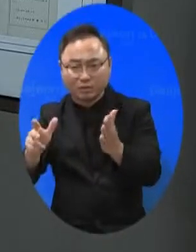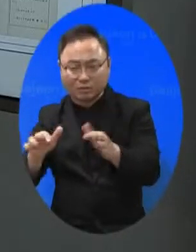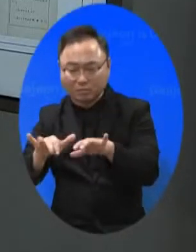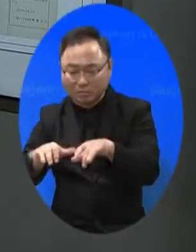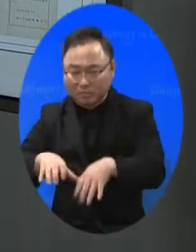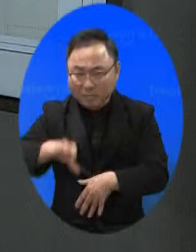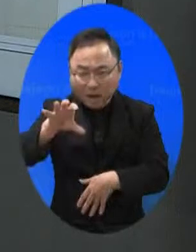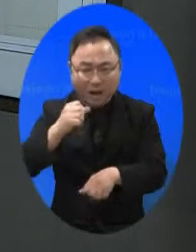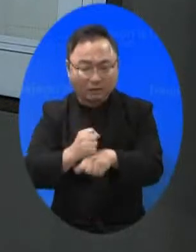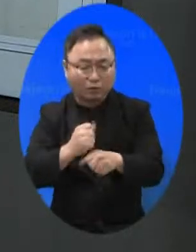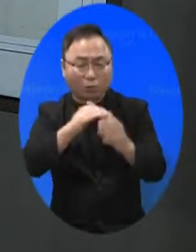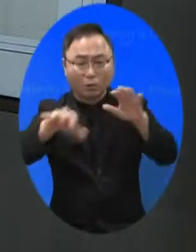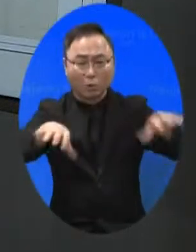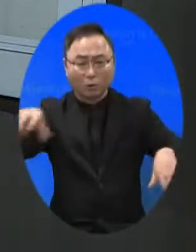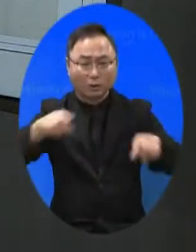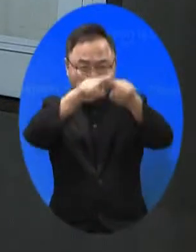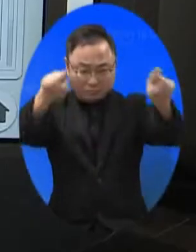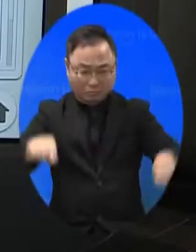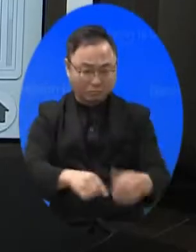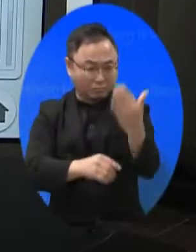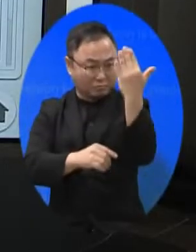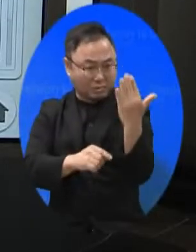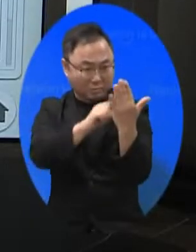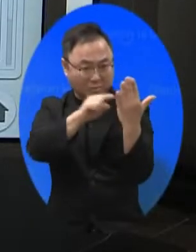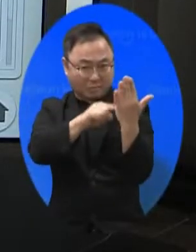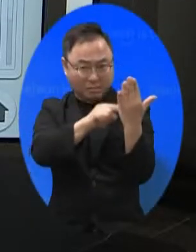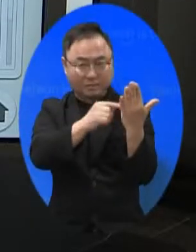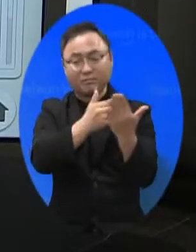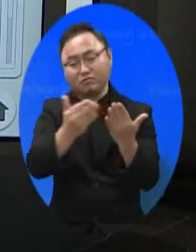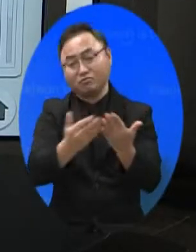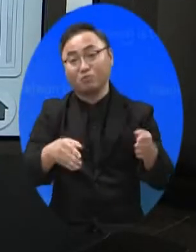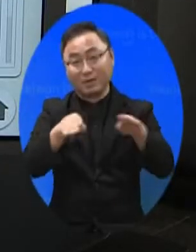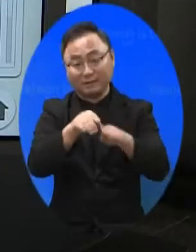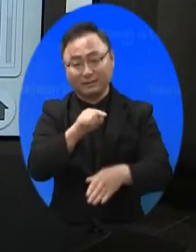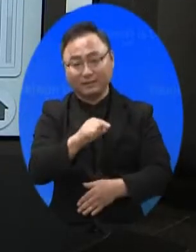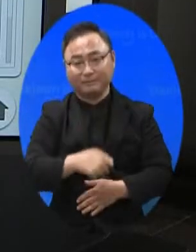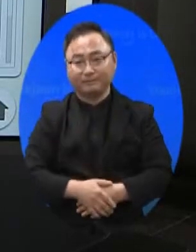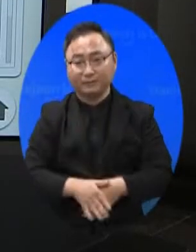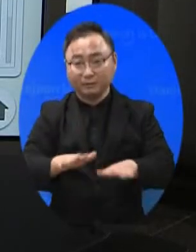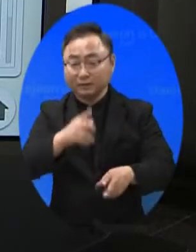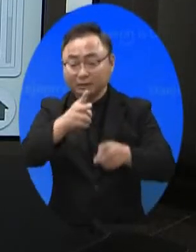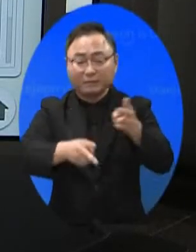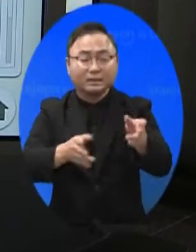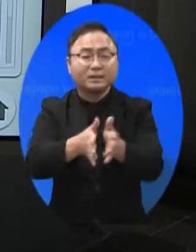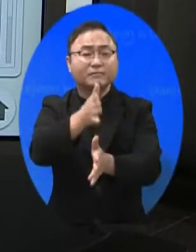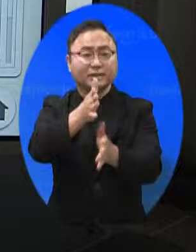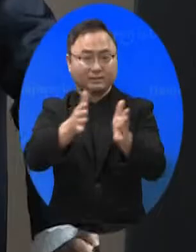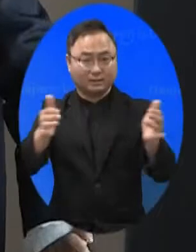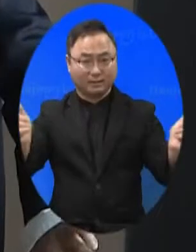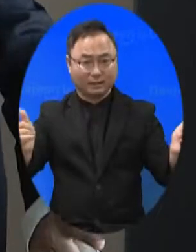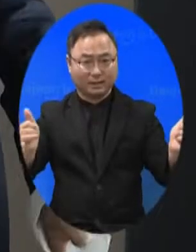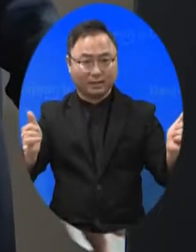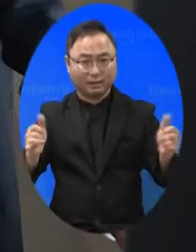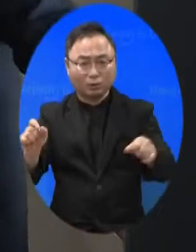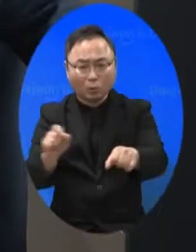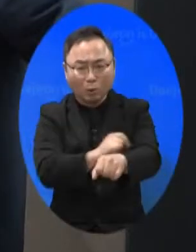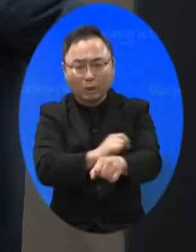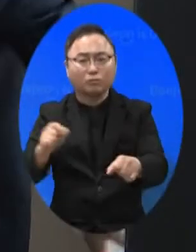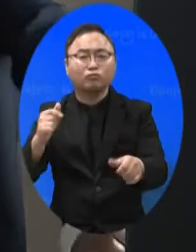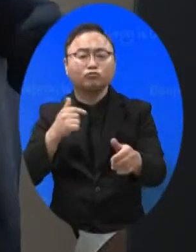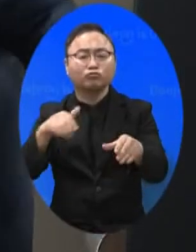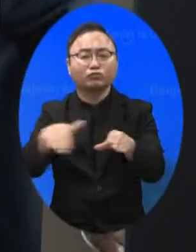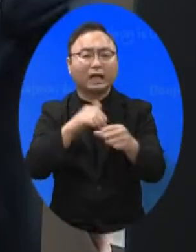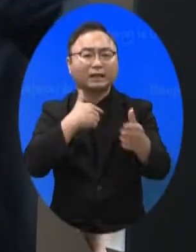데이터화해 동네 곳곳에 단말기를 설치한 스마트 미술관입니다. 이번 사업은 시민들에게